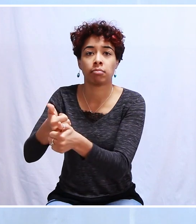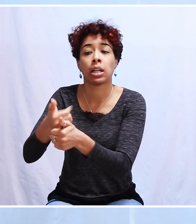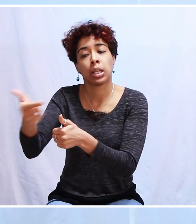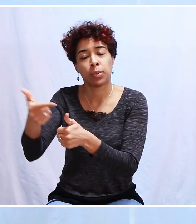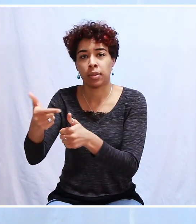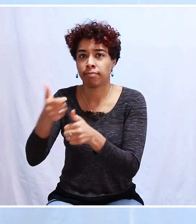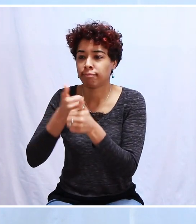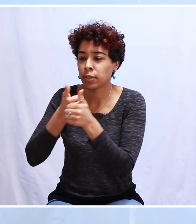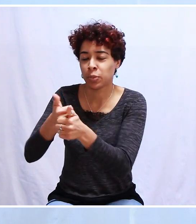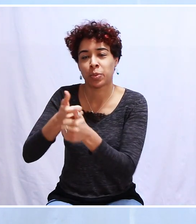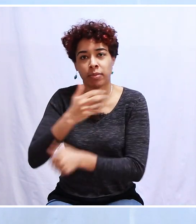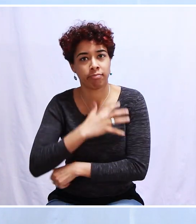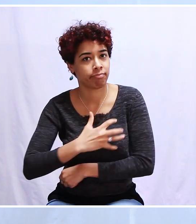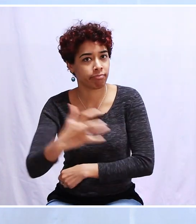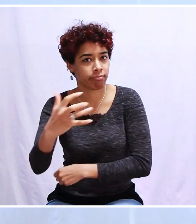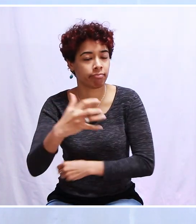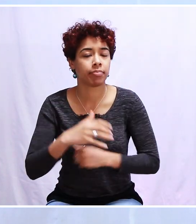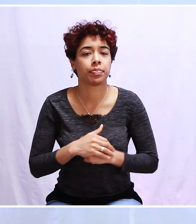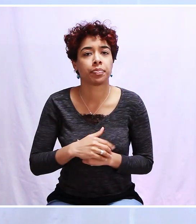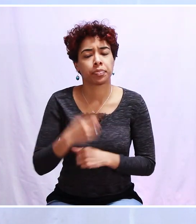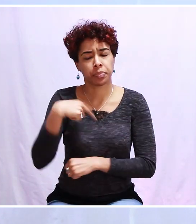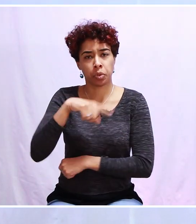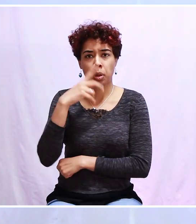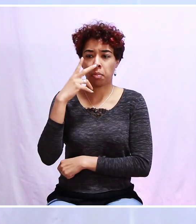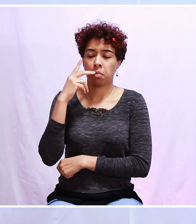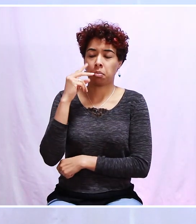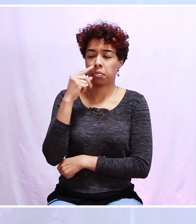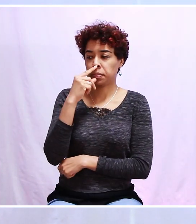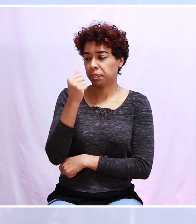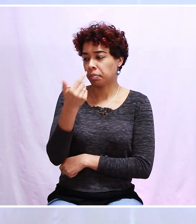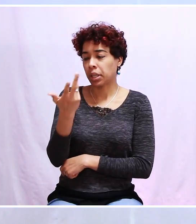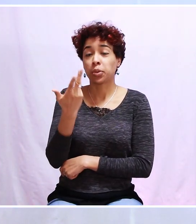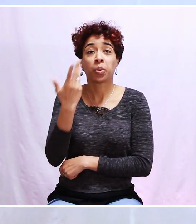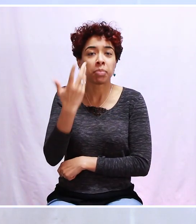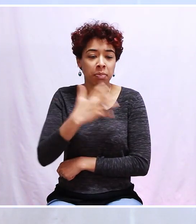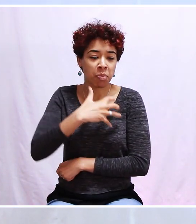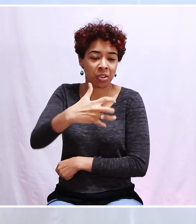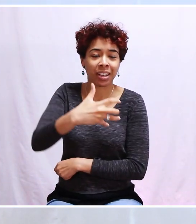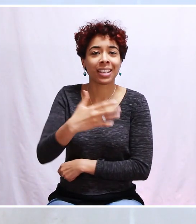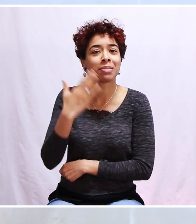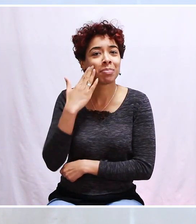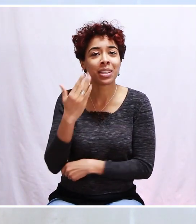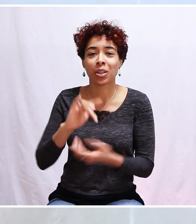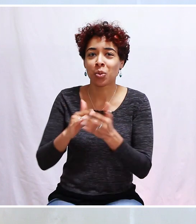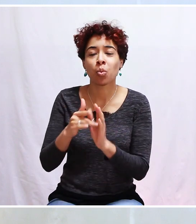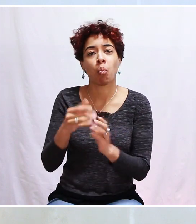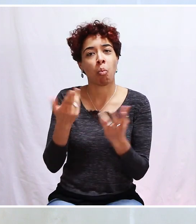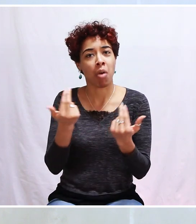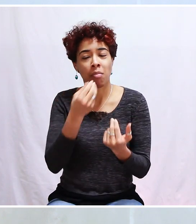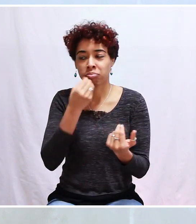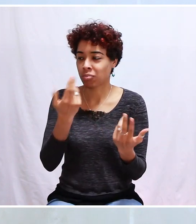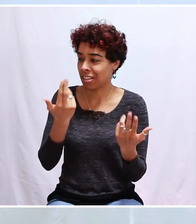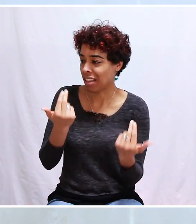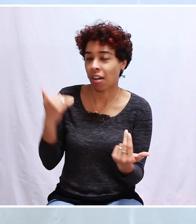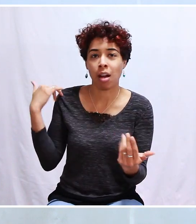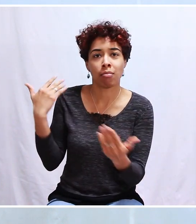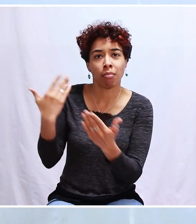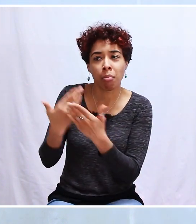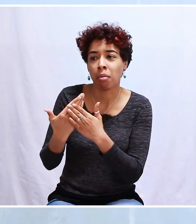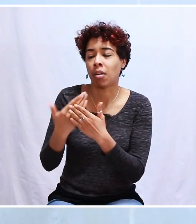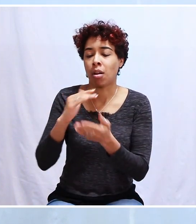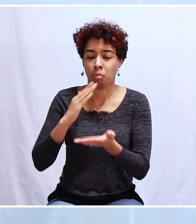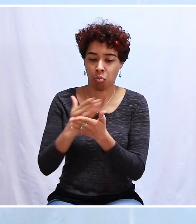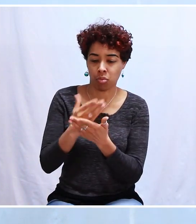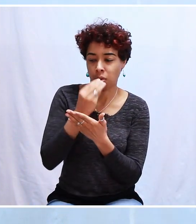l'accompagner. Nous, on a l'impression que la prospérité nous accompagne quand tout va bien, quand on a bien réglé toutes nos affaires, qu'on a fait tous nos